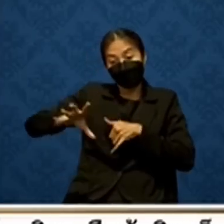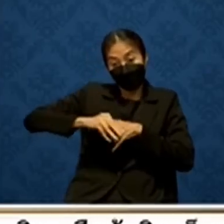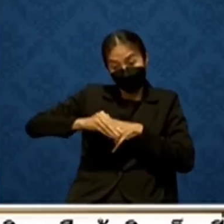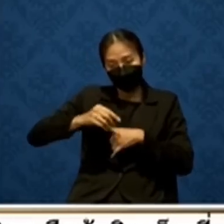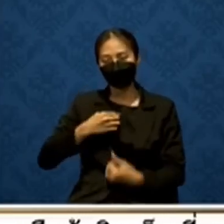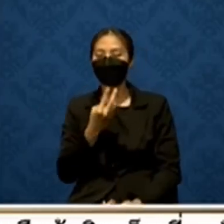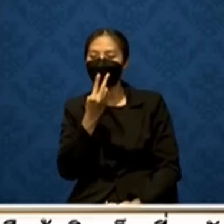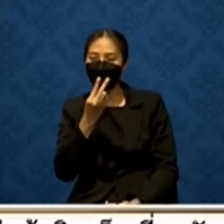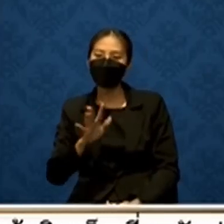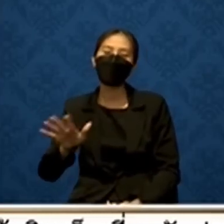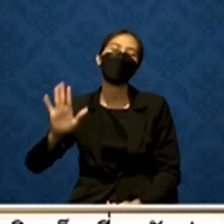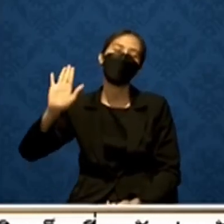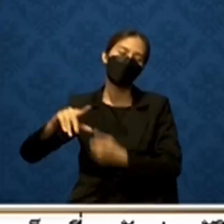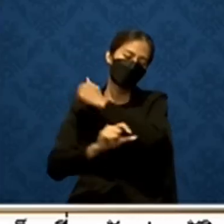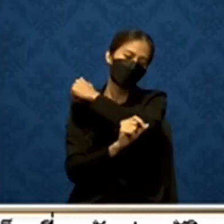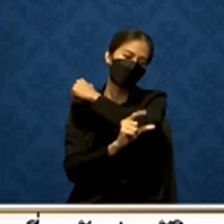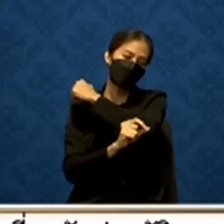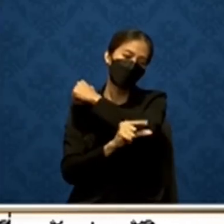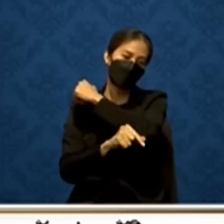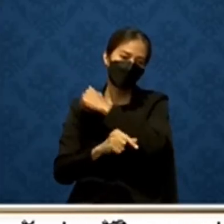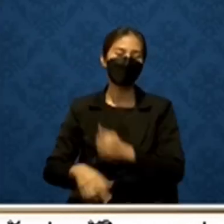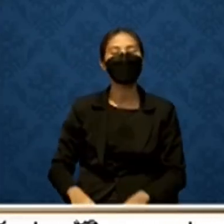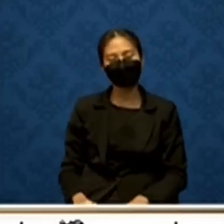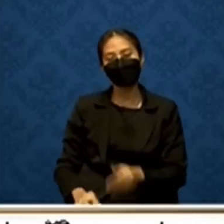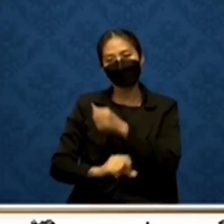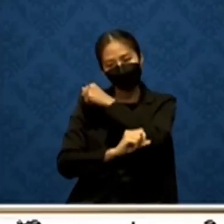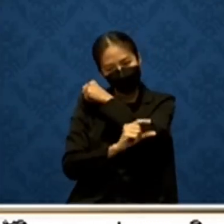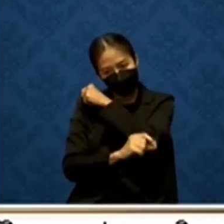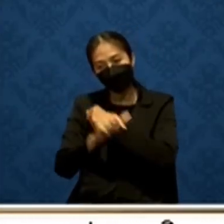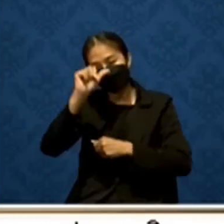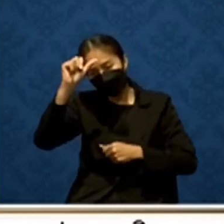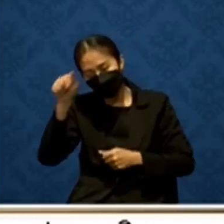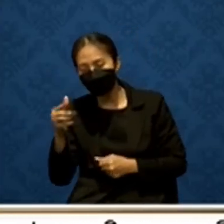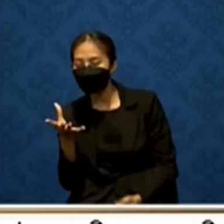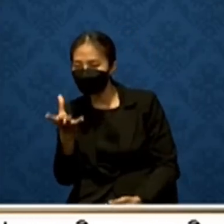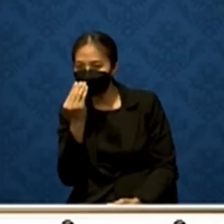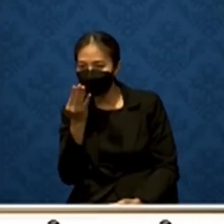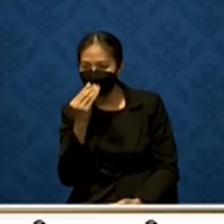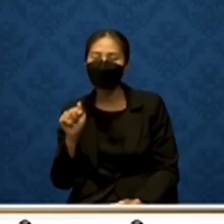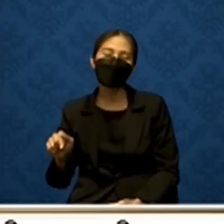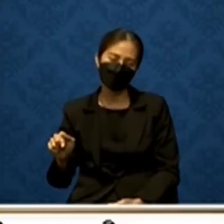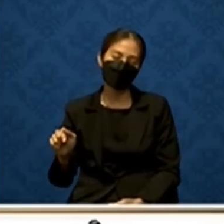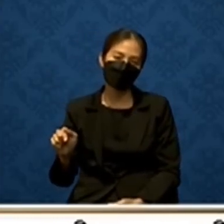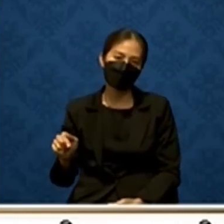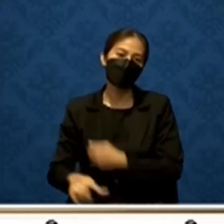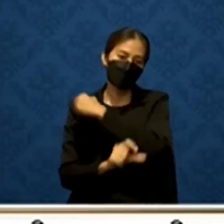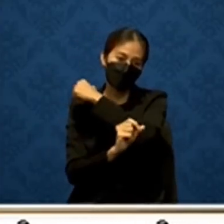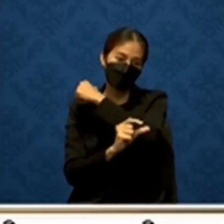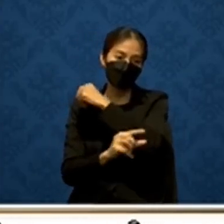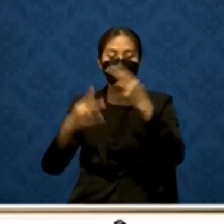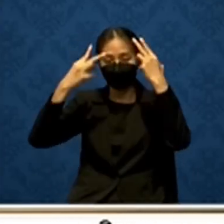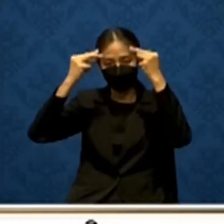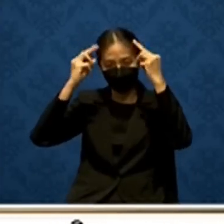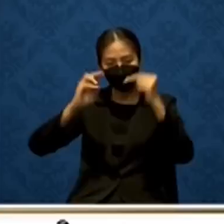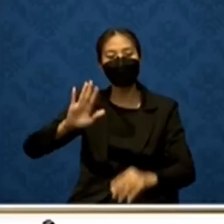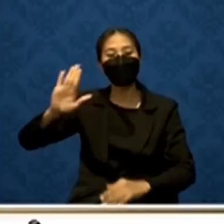ูกนอภพิษปายของสภาสิงกะโร สองสภาเอนเดยบ้างจำได้เลยครับ Laurence Wong เป็นนายกคนต่อไป